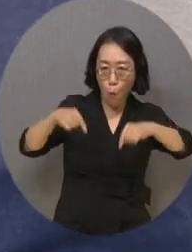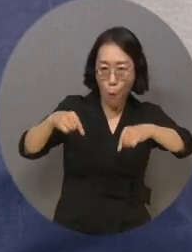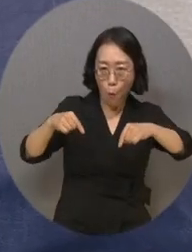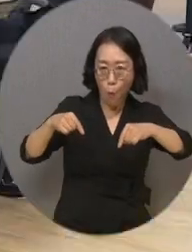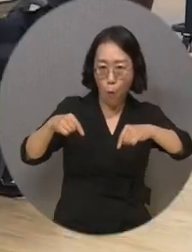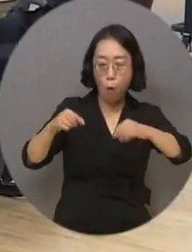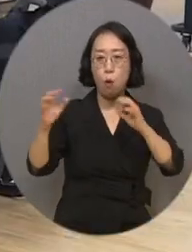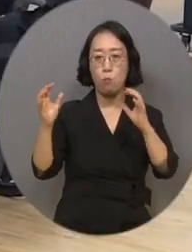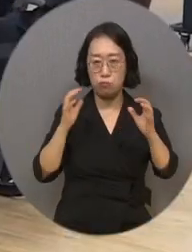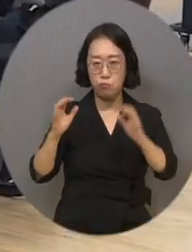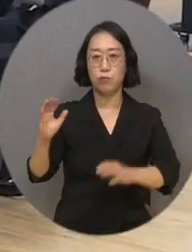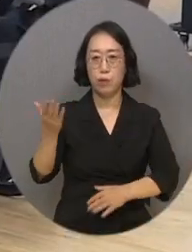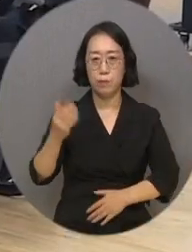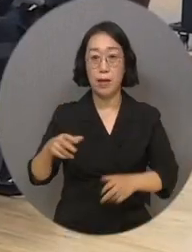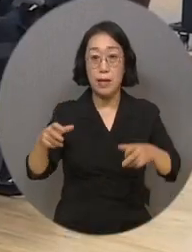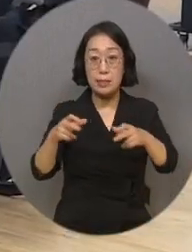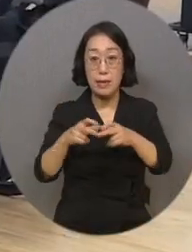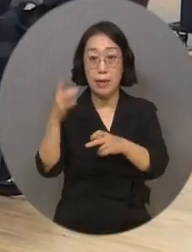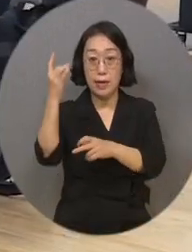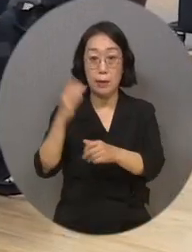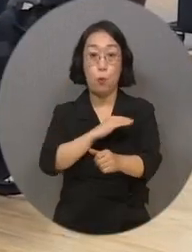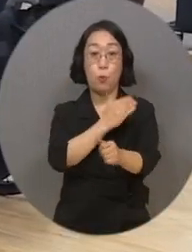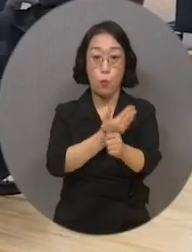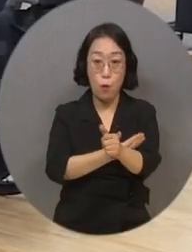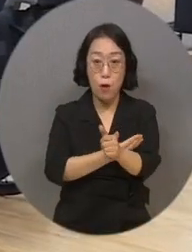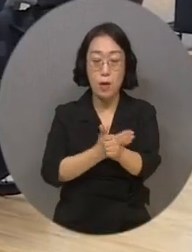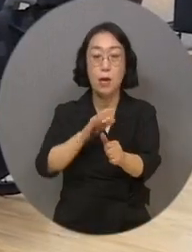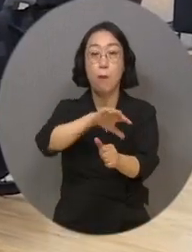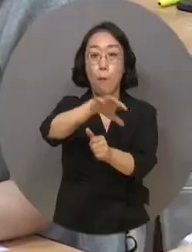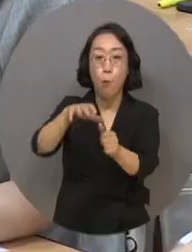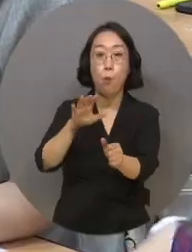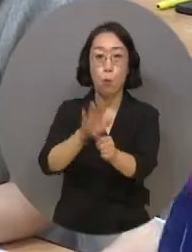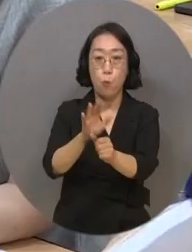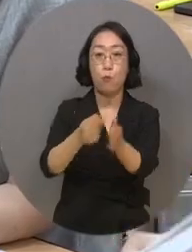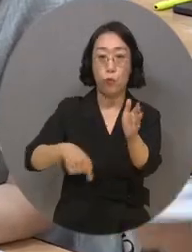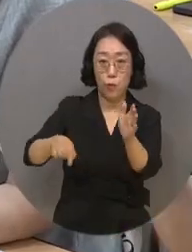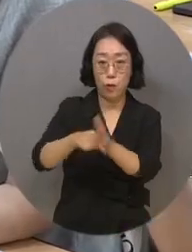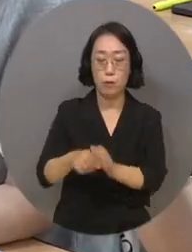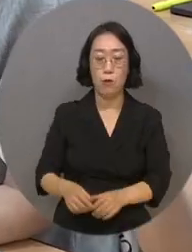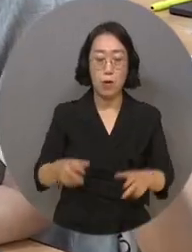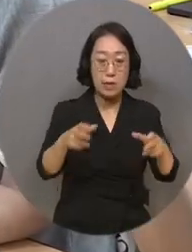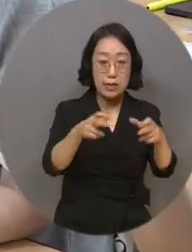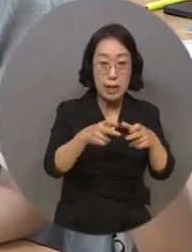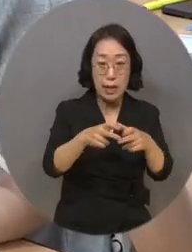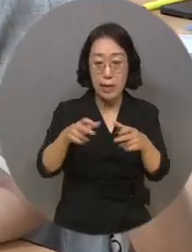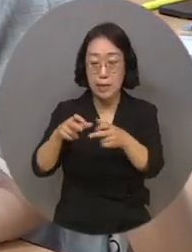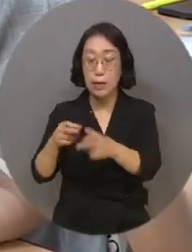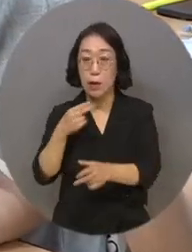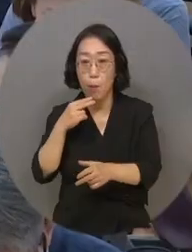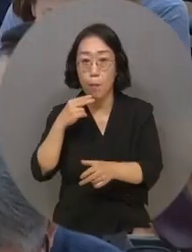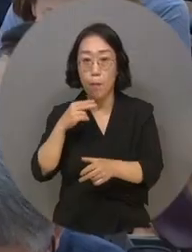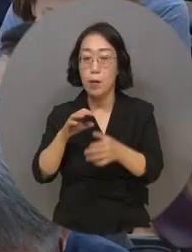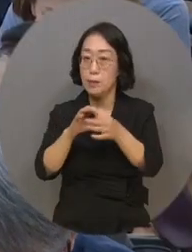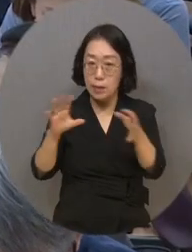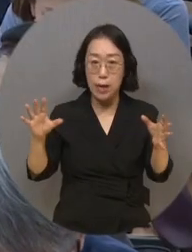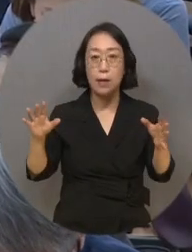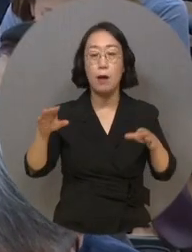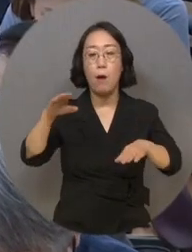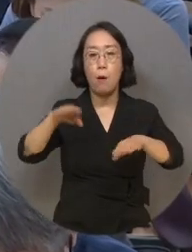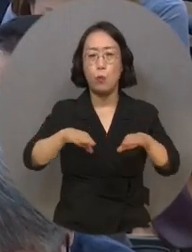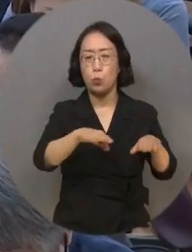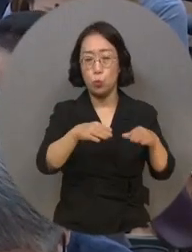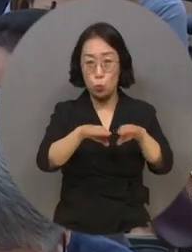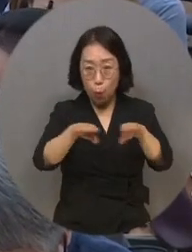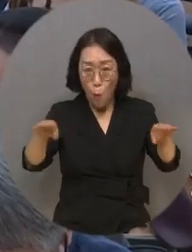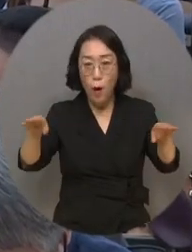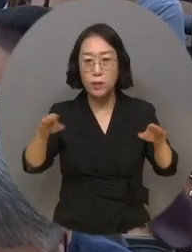모았습니다. 장애인의 기본권 보장을 위한 이번 논의가 장애인과 비장애인의 경계를 벗어나 모두가